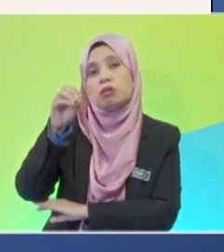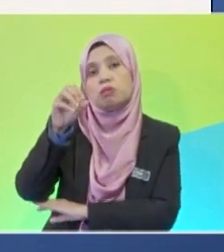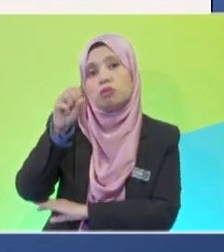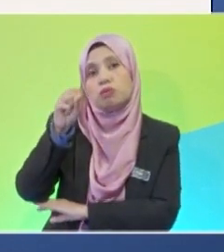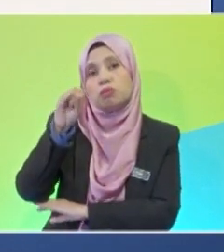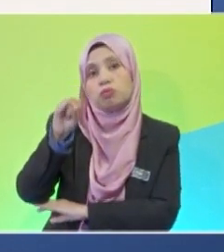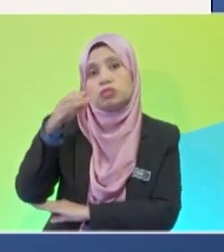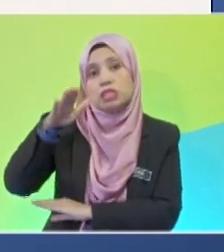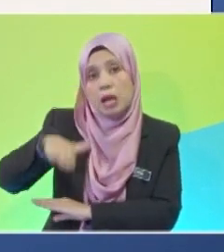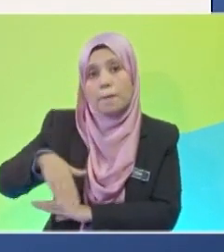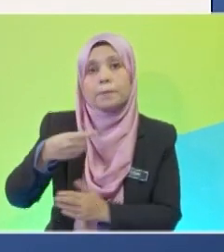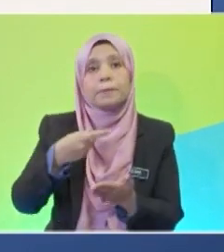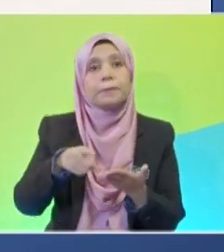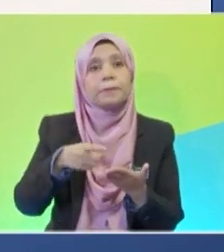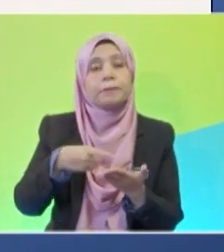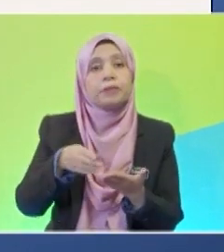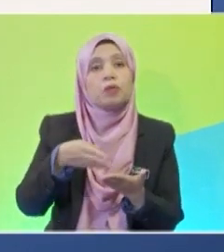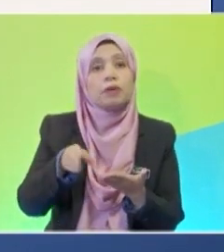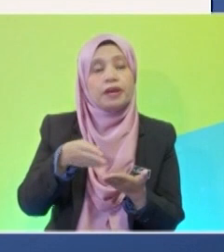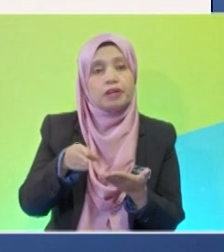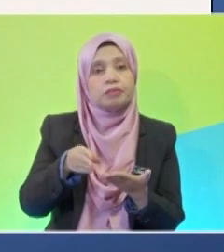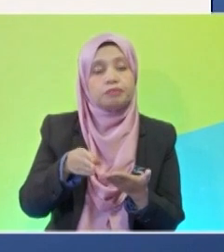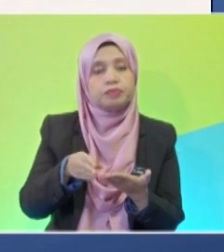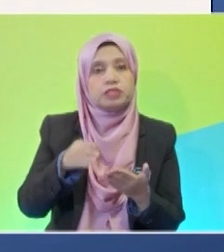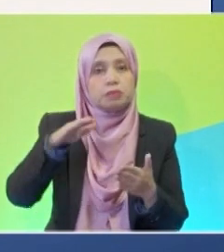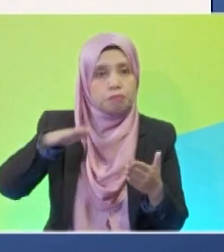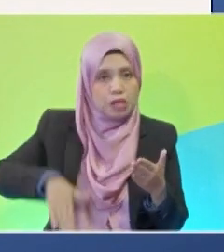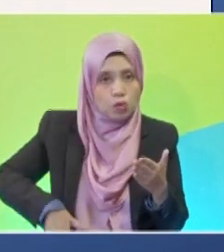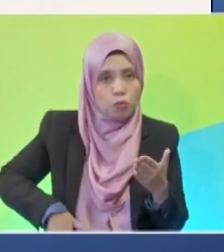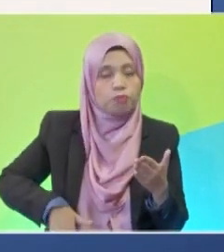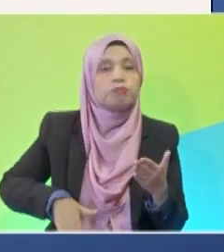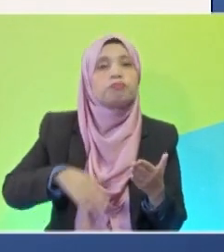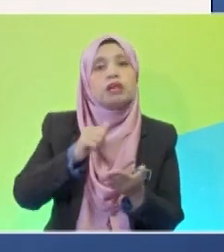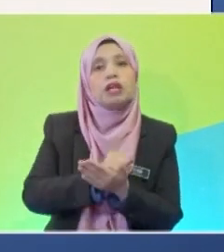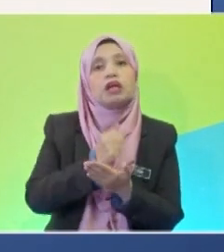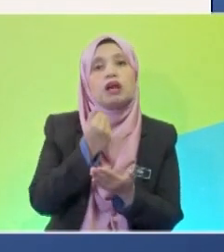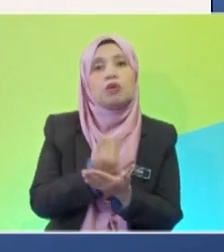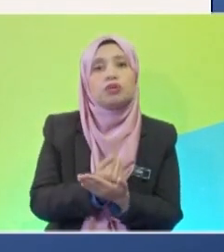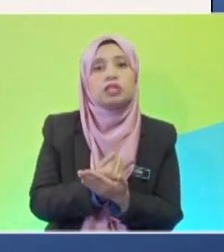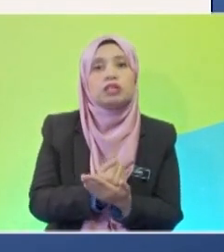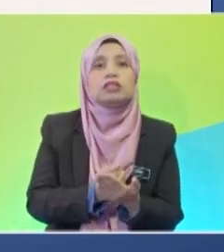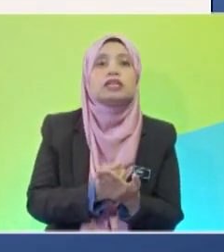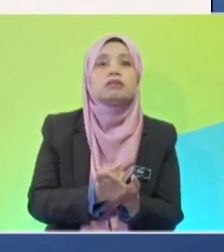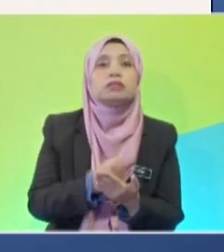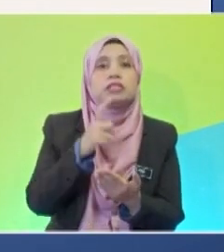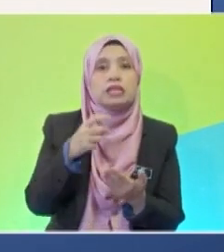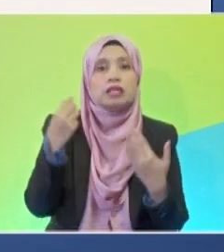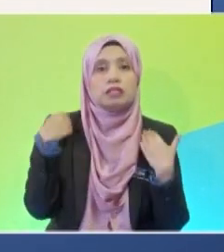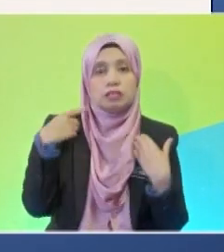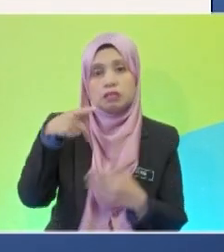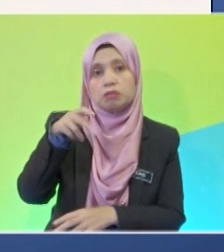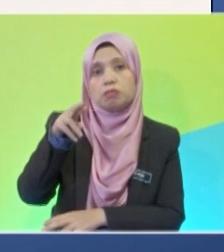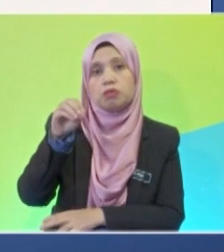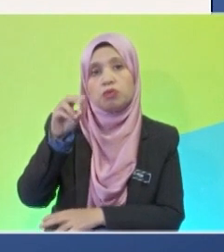tempoh perakaunan, promosi telah berlaku dan ada kos yang terlibat. Dan sepanjang